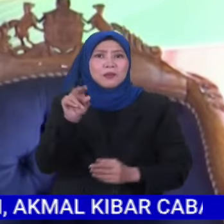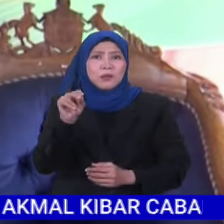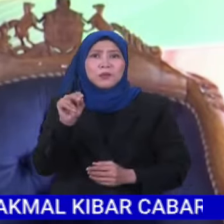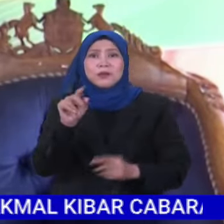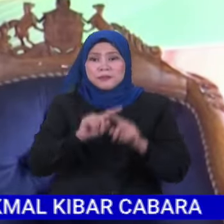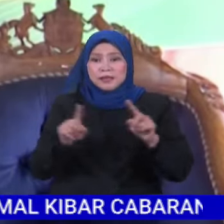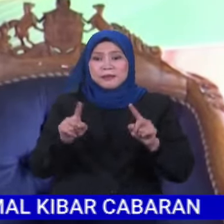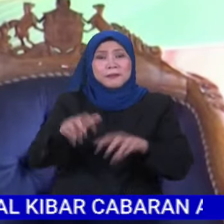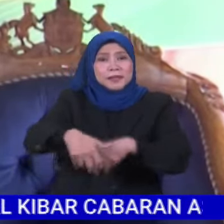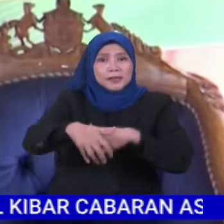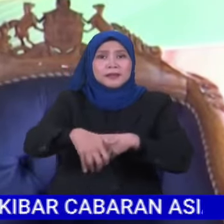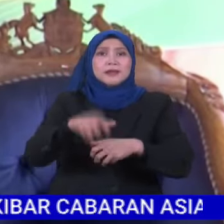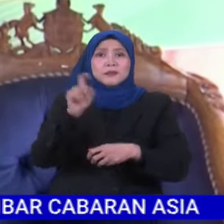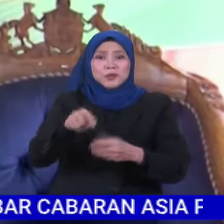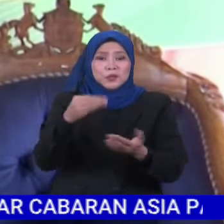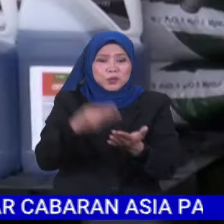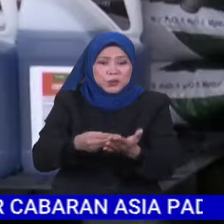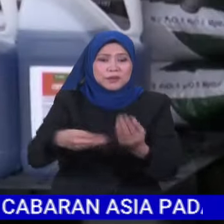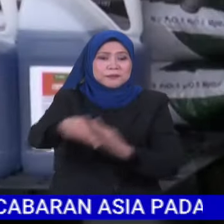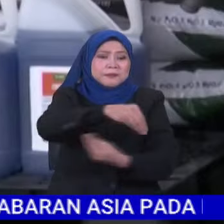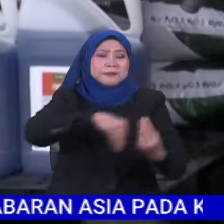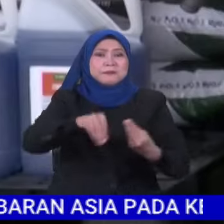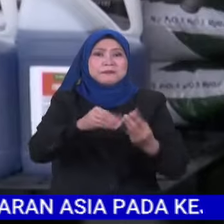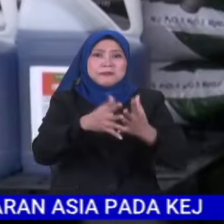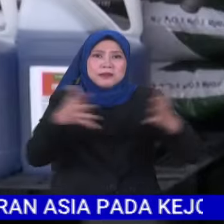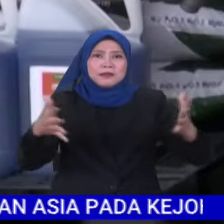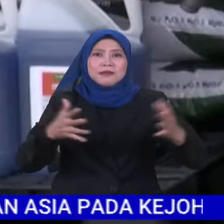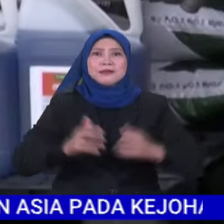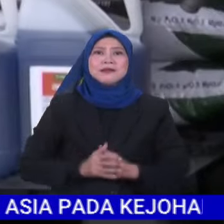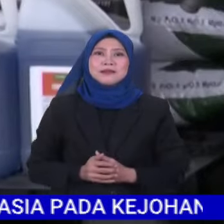pertanyaan yang memerlukan modal yang besar